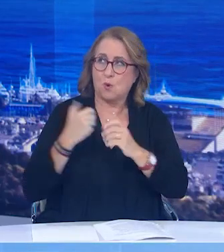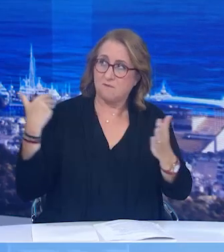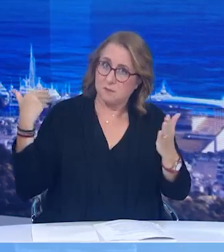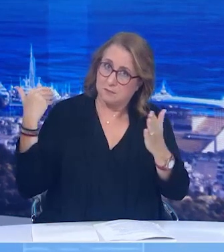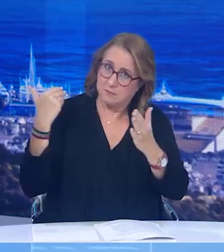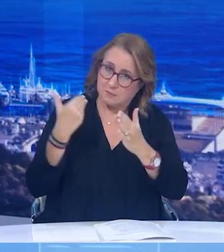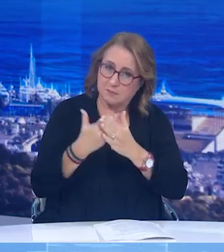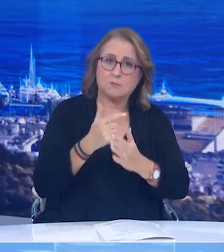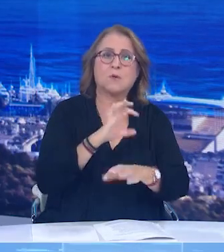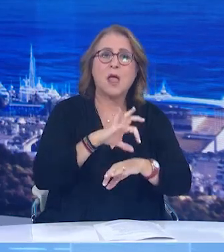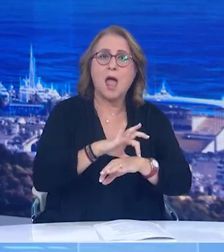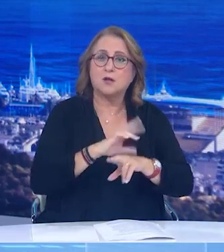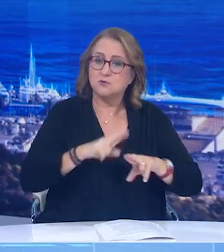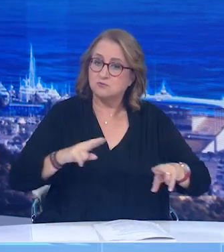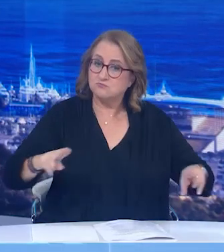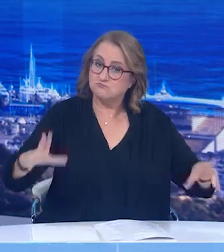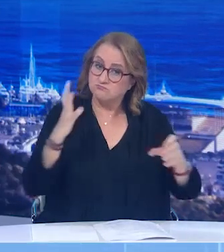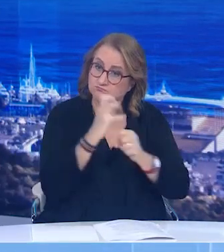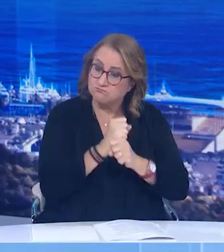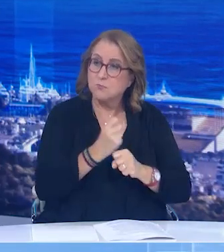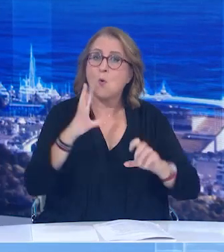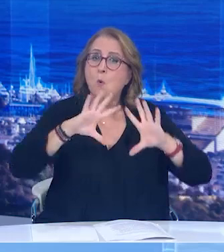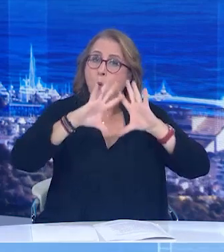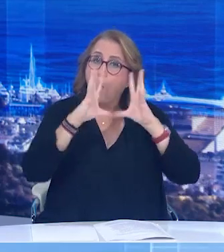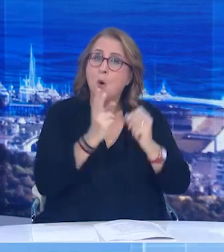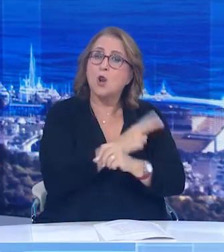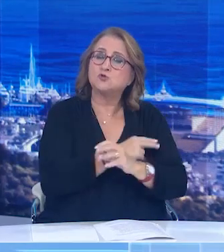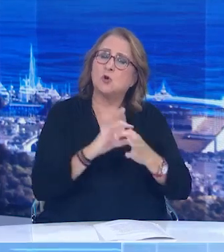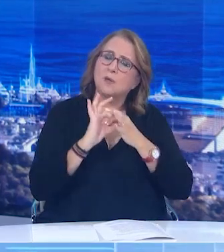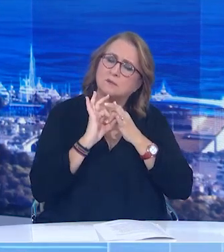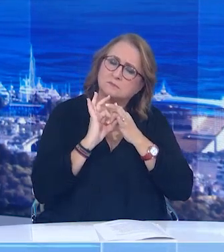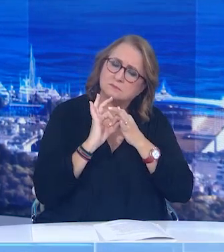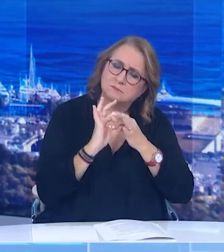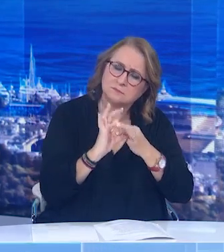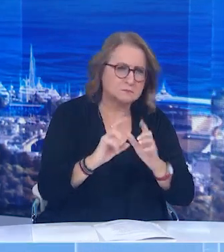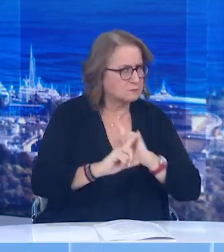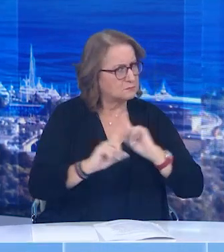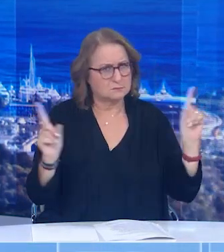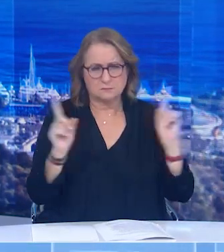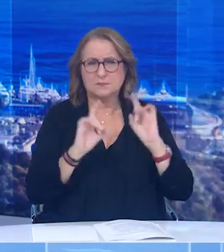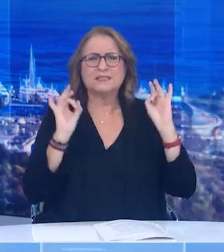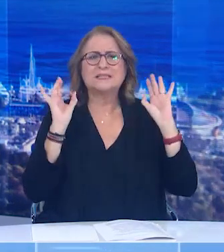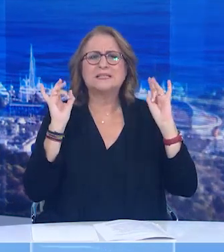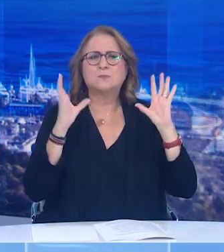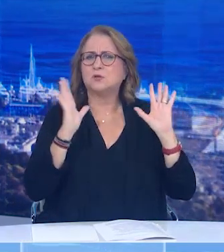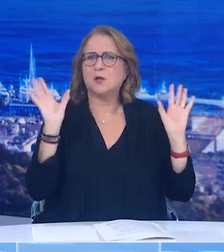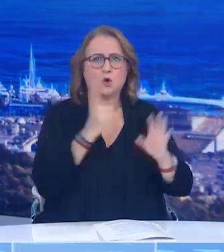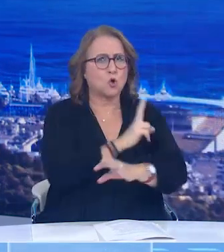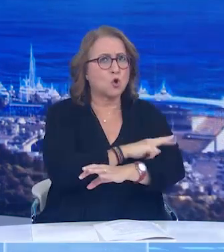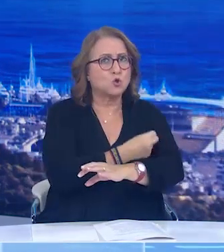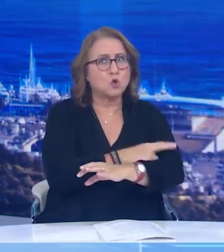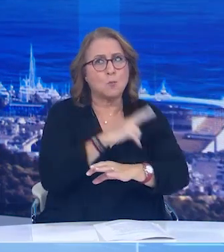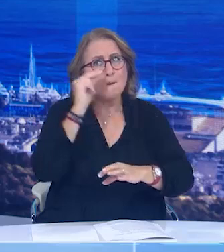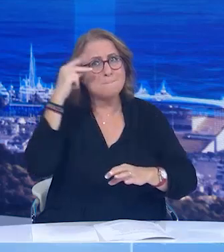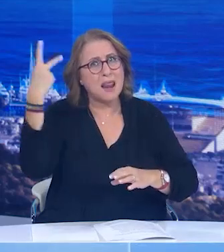τους αρρώστους και έτσι τα καταφέραμε πολύ καλά και έτσι σας διαβεβαιώ θα συνεχίσουμε. Δεν έχει γίνει καμία αίτηση σε κανένα νοσοκομείο από